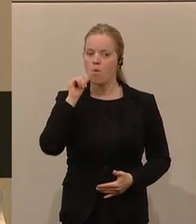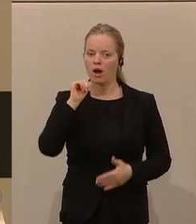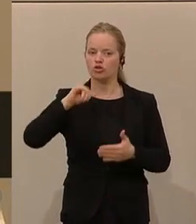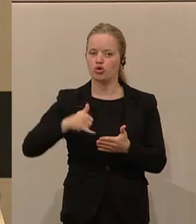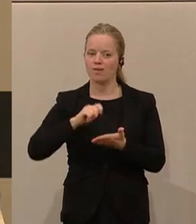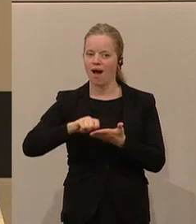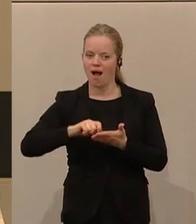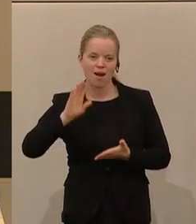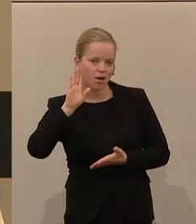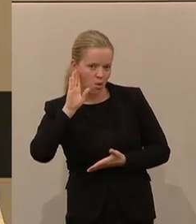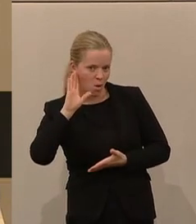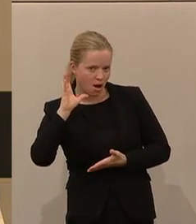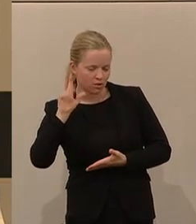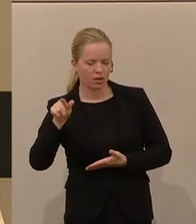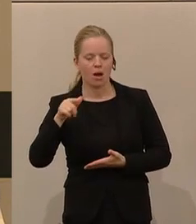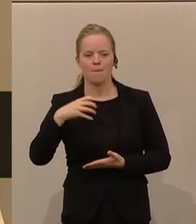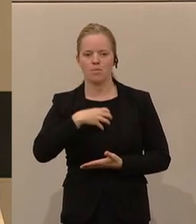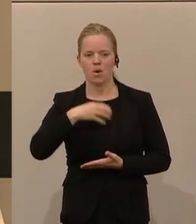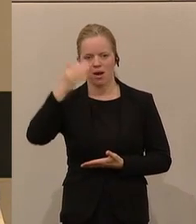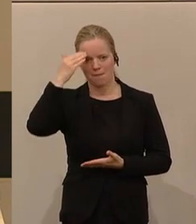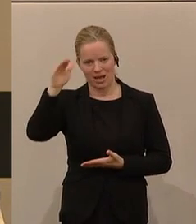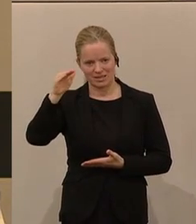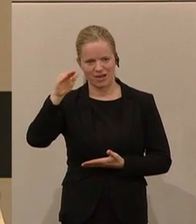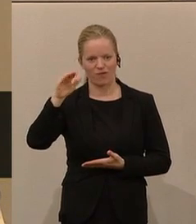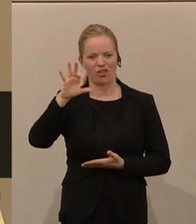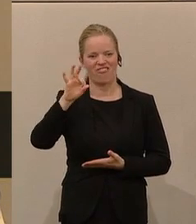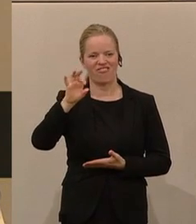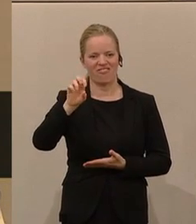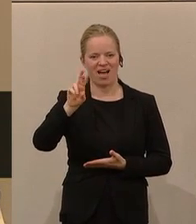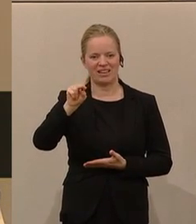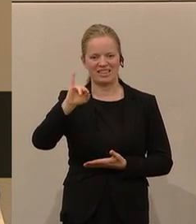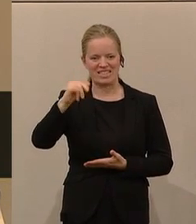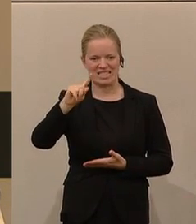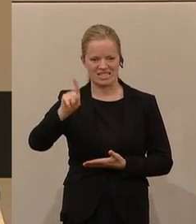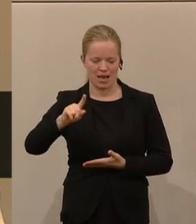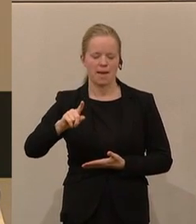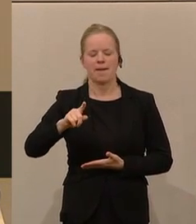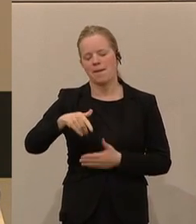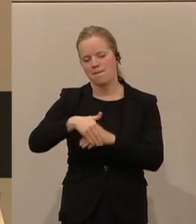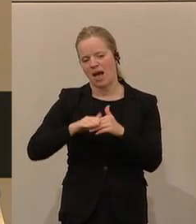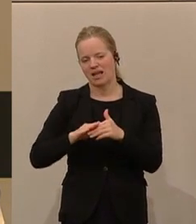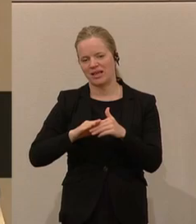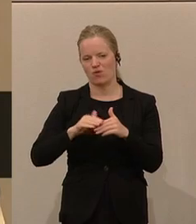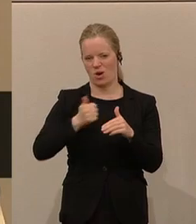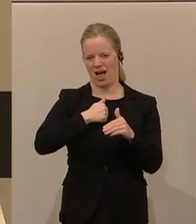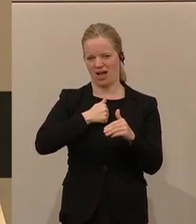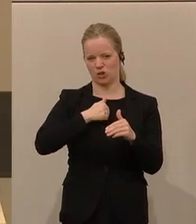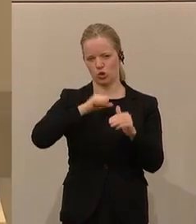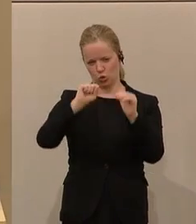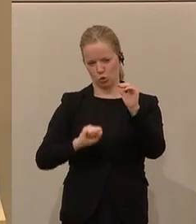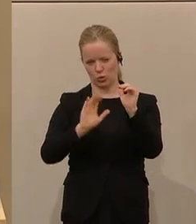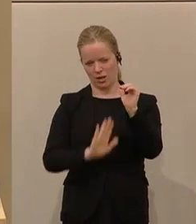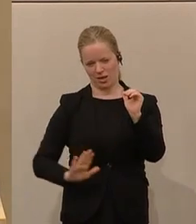gehört haben, dann haben Sie den Bürgermeister von Fernitz gehört. Das ist eine Gemeinde südlich von Graz. Und er